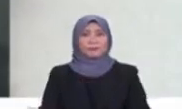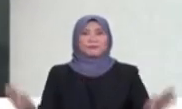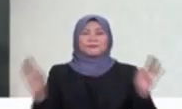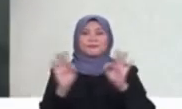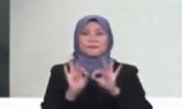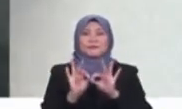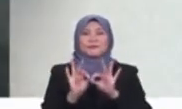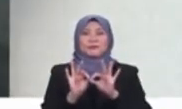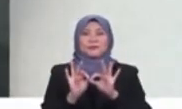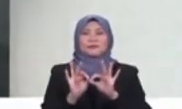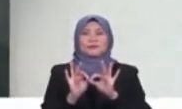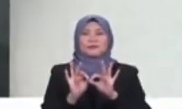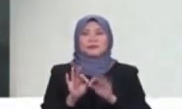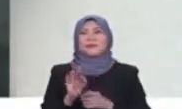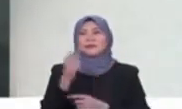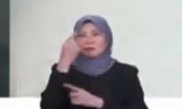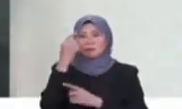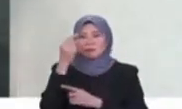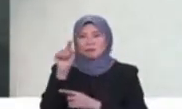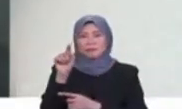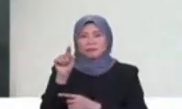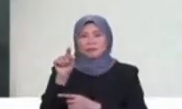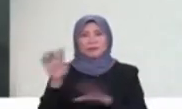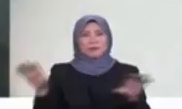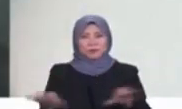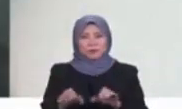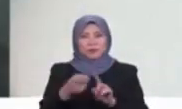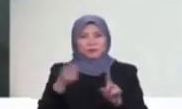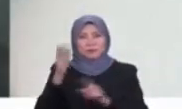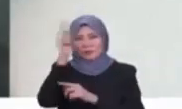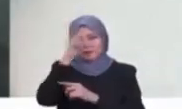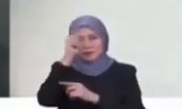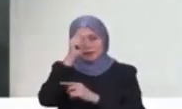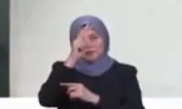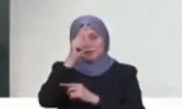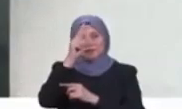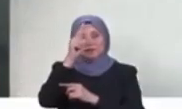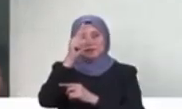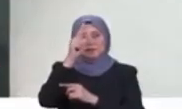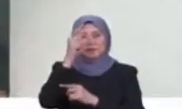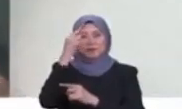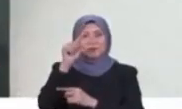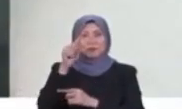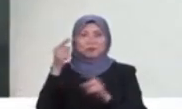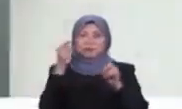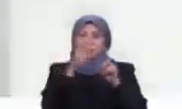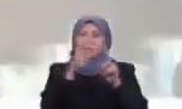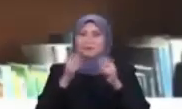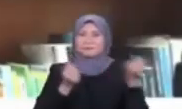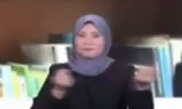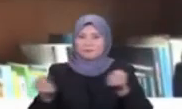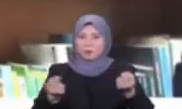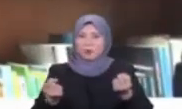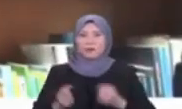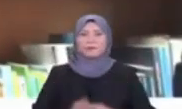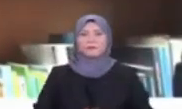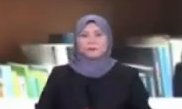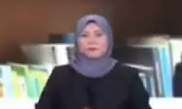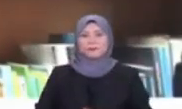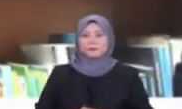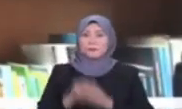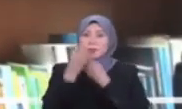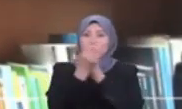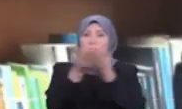sekali, inisiatif yang dibuat oleh kerajaan dalam hal automotif. Pengumuman Perdana Menteri